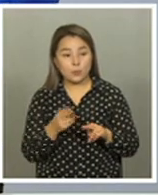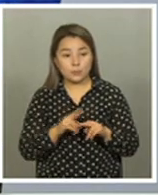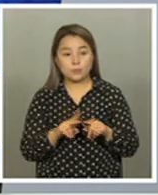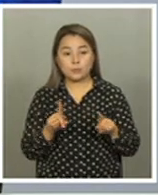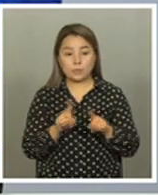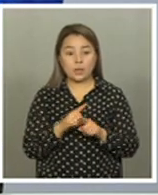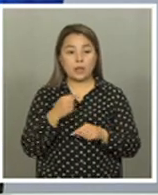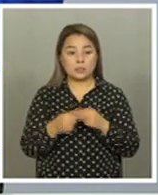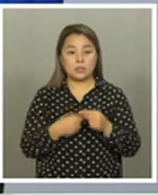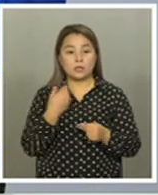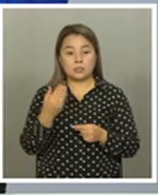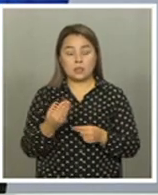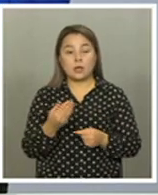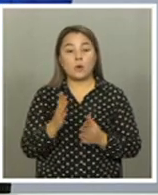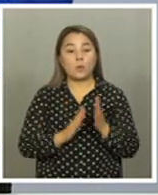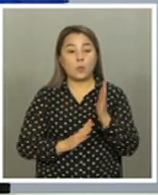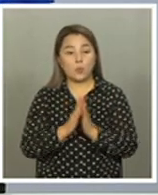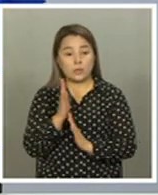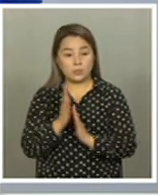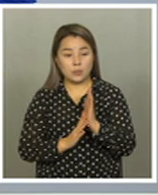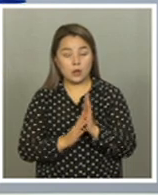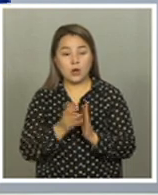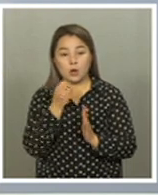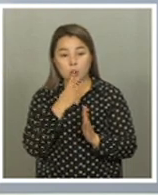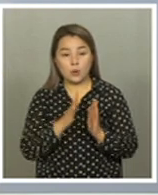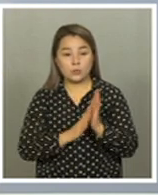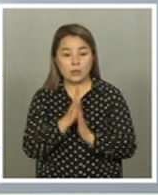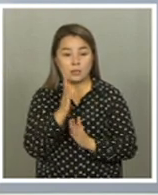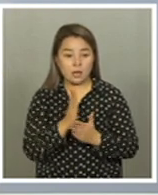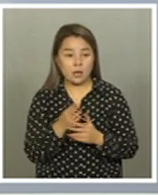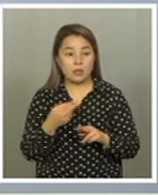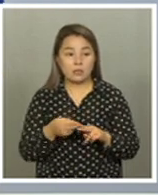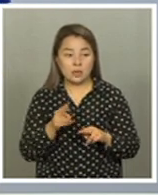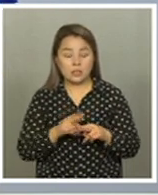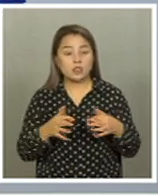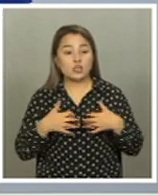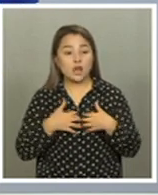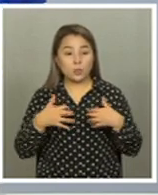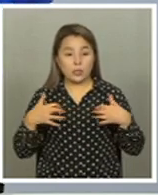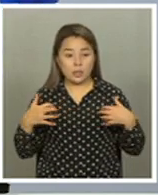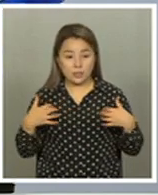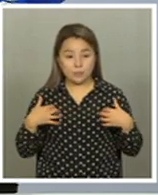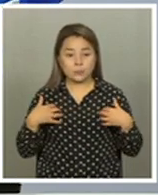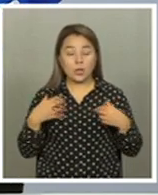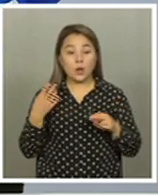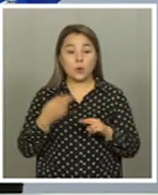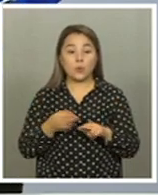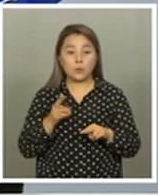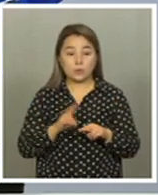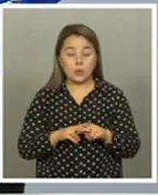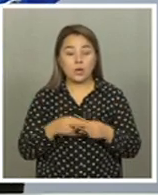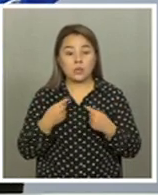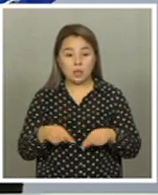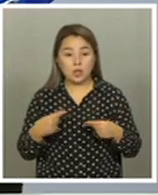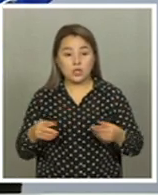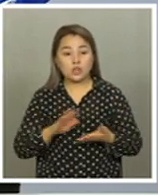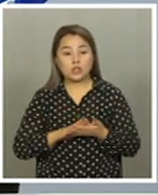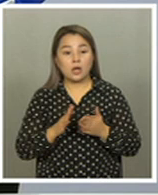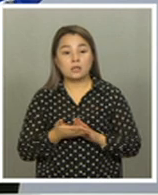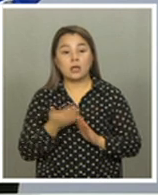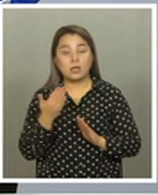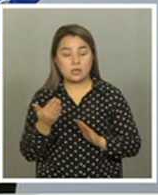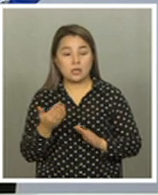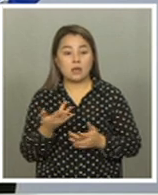арқылы өсімдіктер жақсы өседі. Ал жануарларда ол түрлі жағдайларда